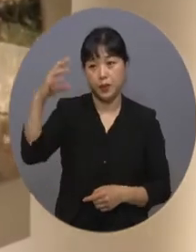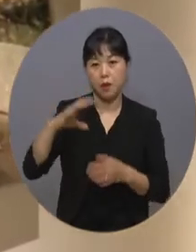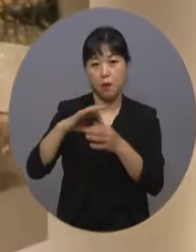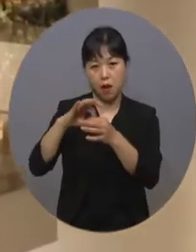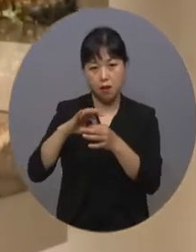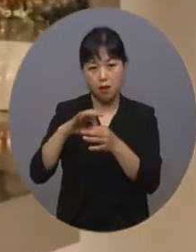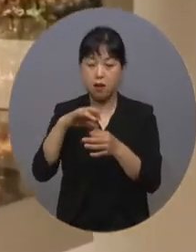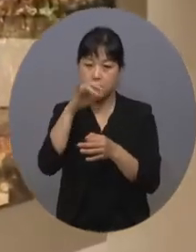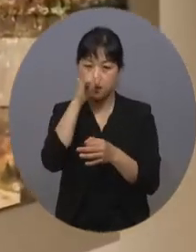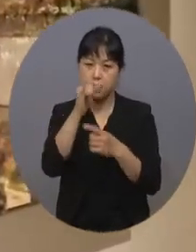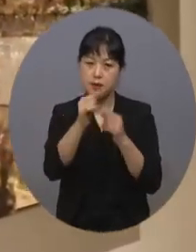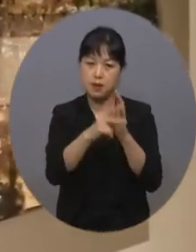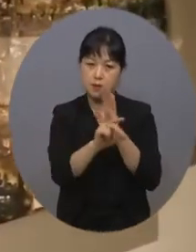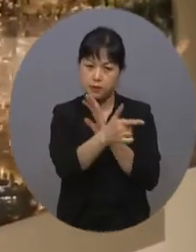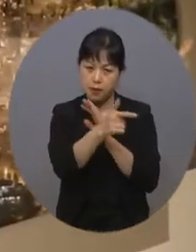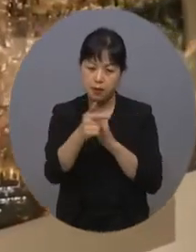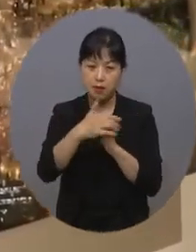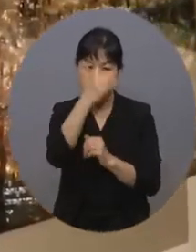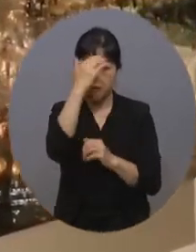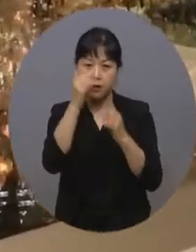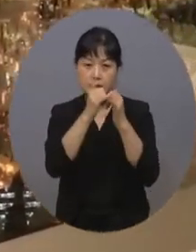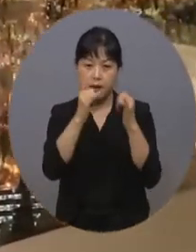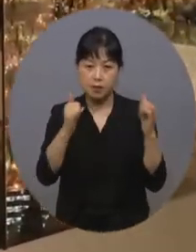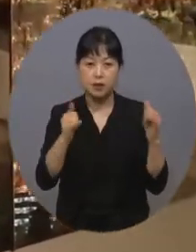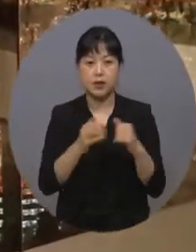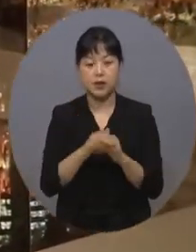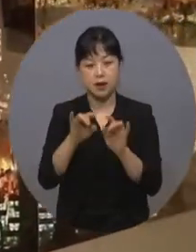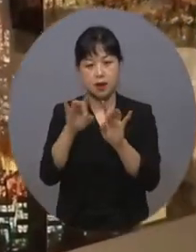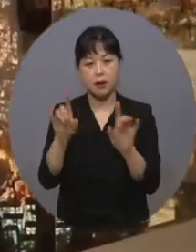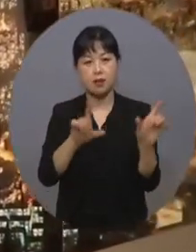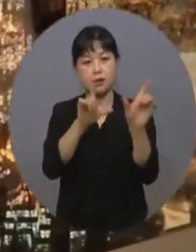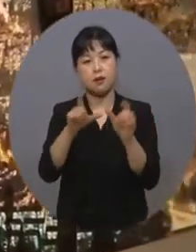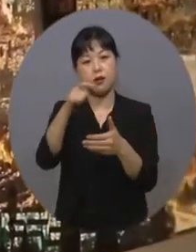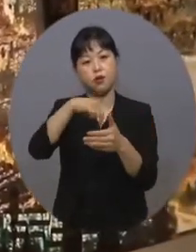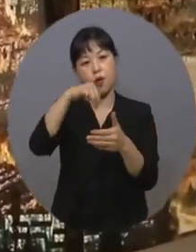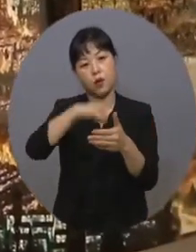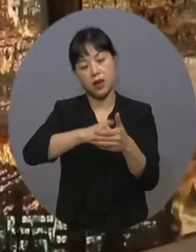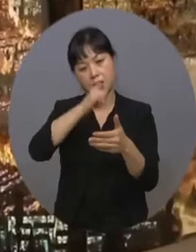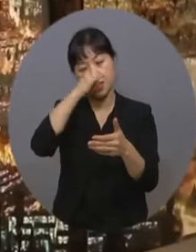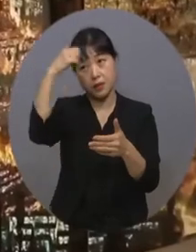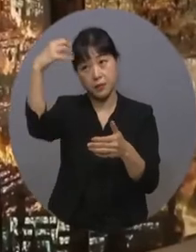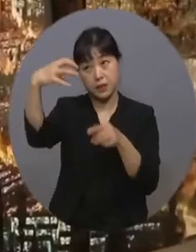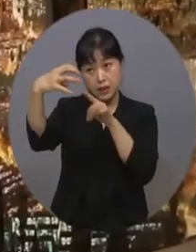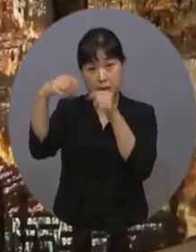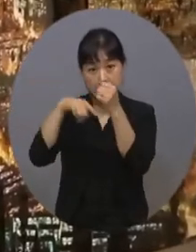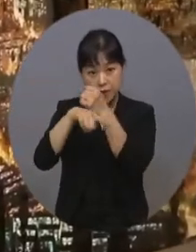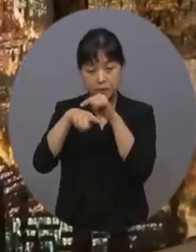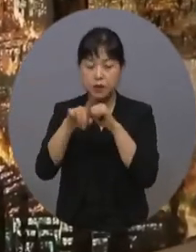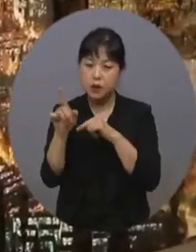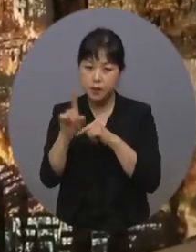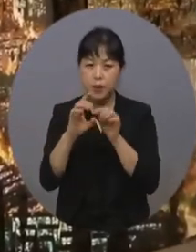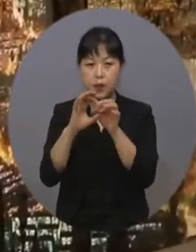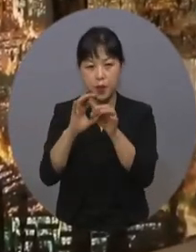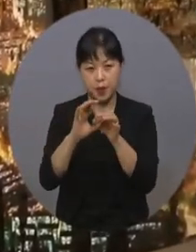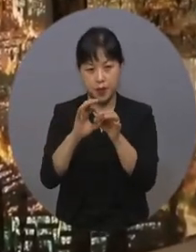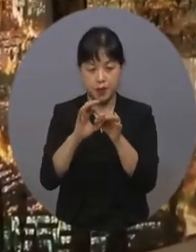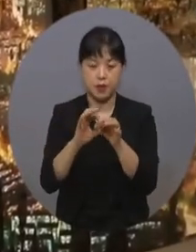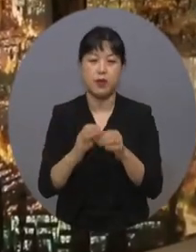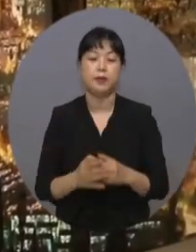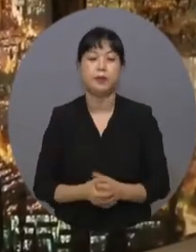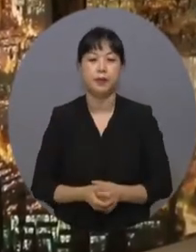작품들은 관람객들에게 저마다의 삶의 모습 속에 존재하는 빛의 의미가 무엇인지 돌아보게 하는 자리가 되고